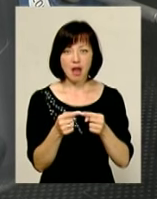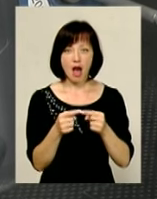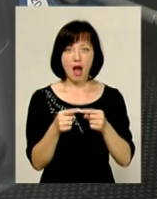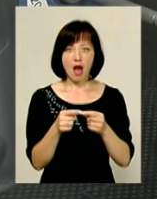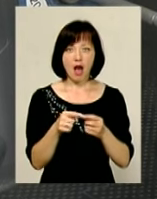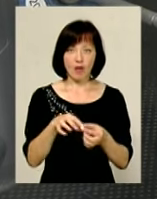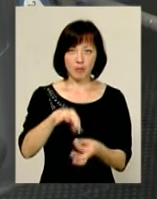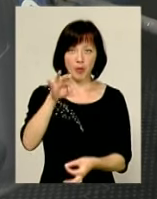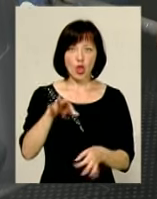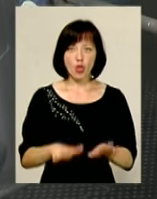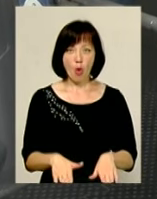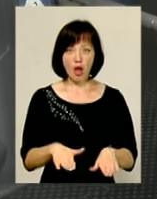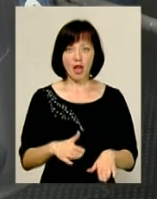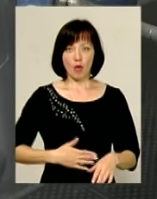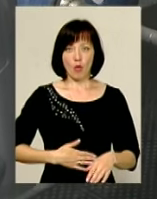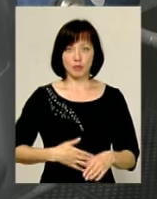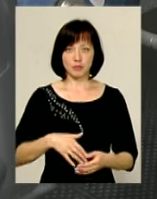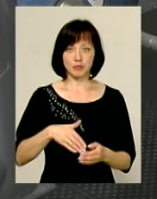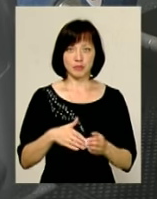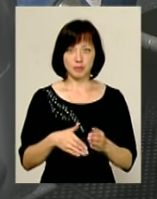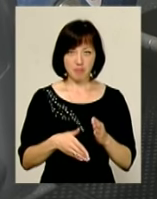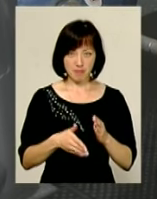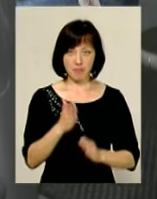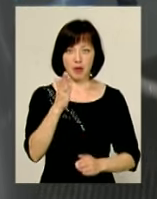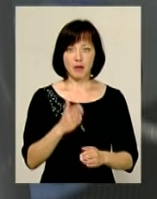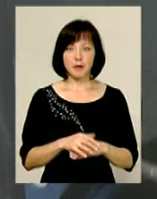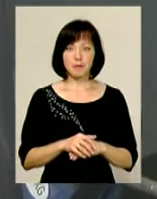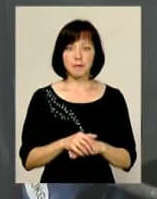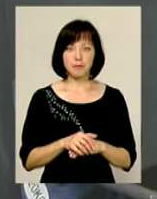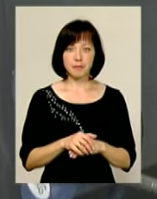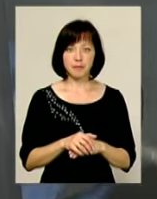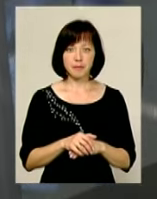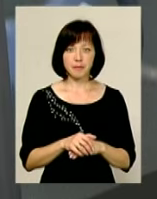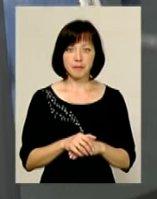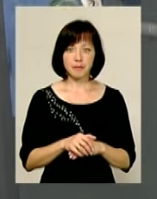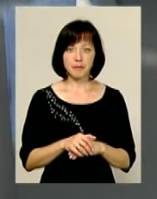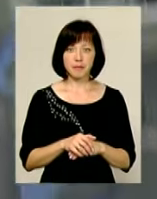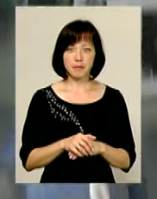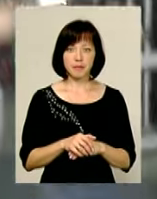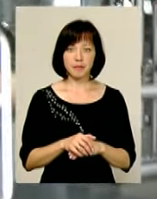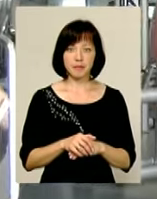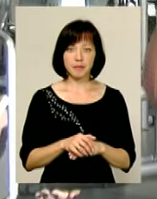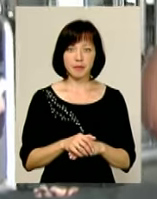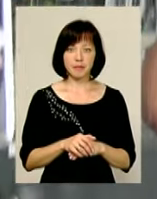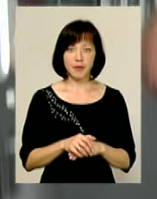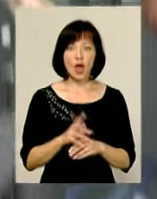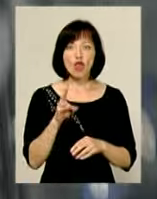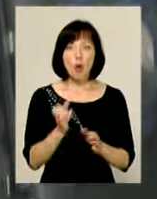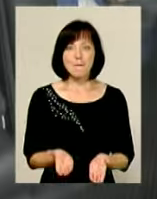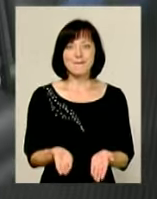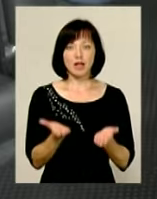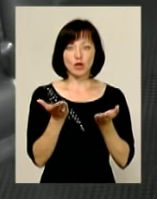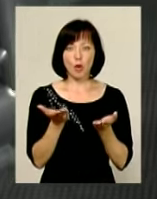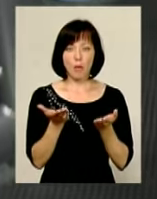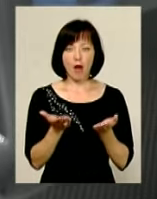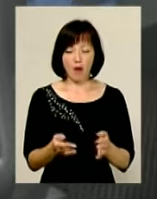ноги и корпус. Старт одновременный, то есть идёт воздуха набрали, немного задержка, подъём, но подъём идёт